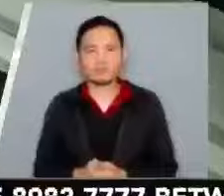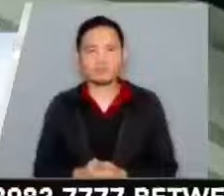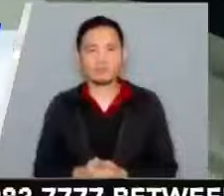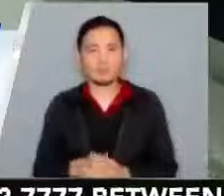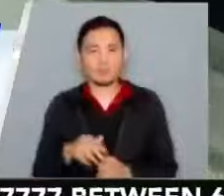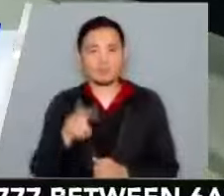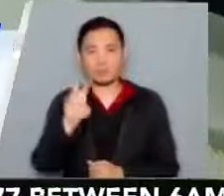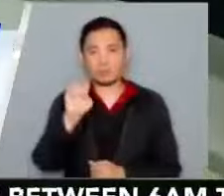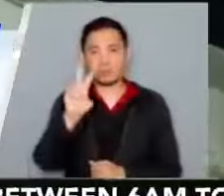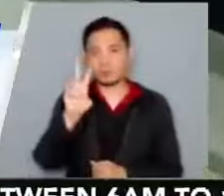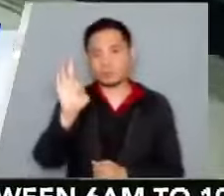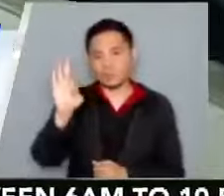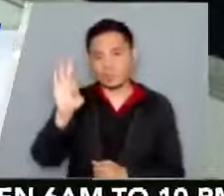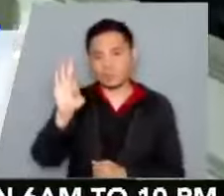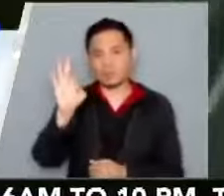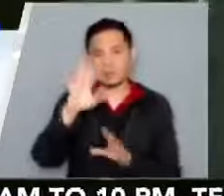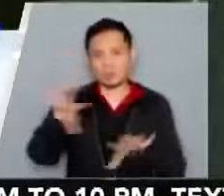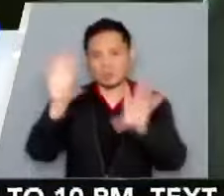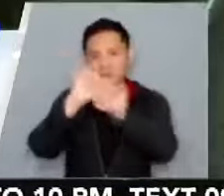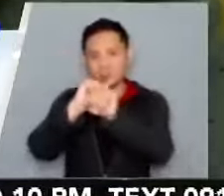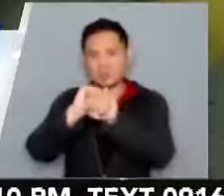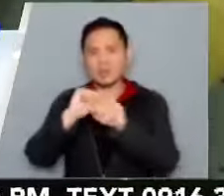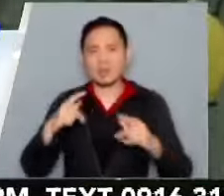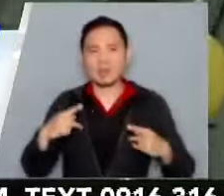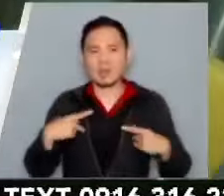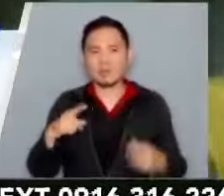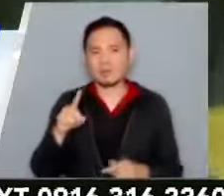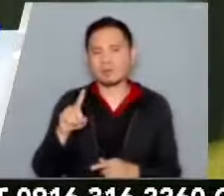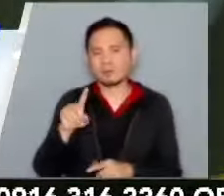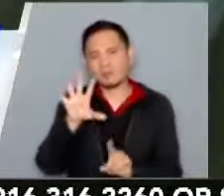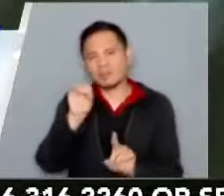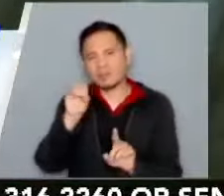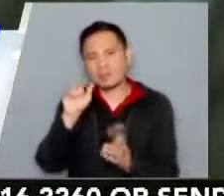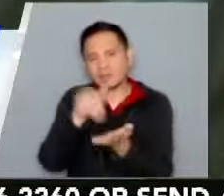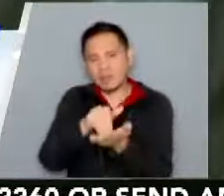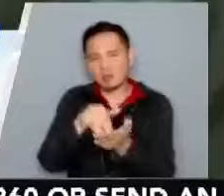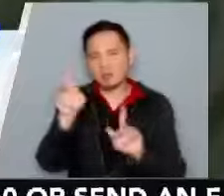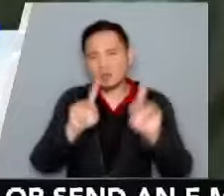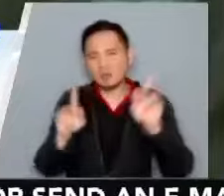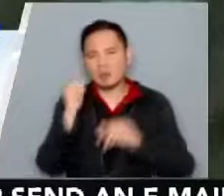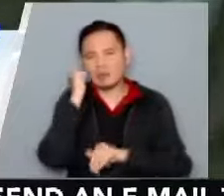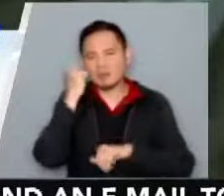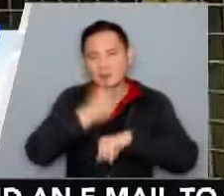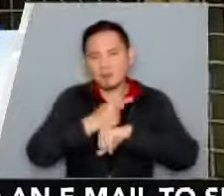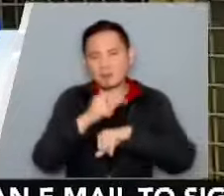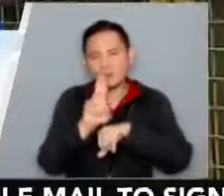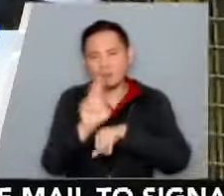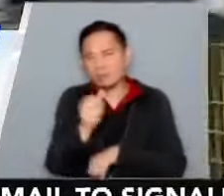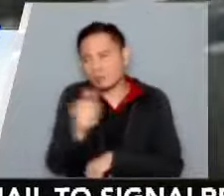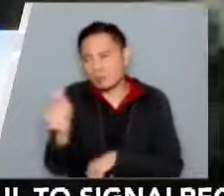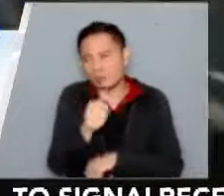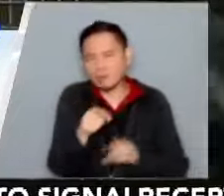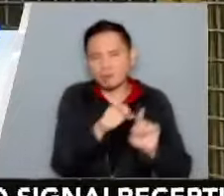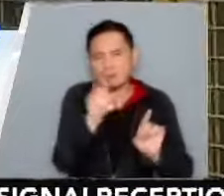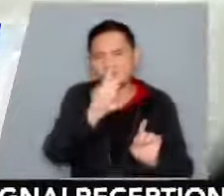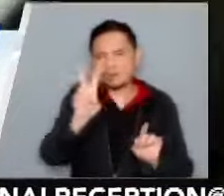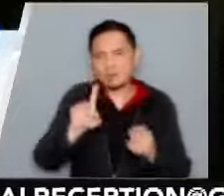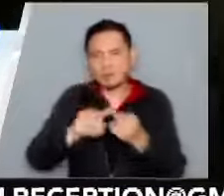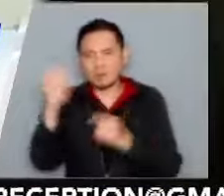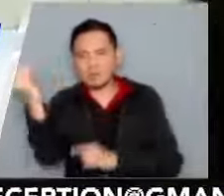2029, inaasahang lampas kalahating milyong katao ang gagamit ito araw-araw mula sa Valenzuela hanggang sa pinakadulong istasyon nito sa